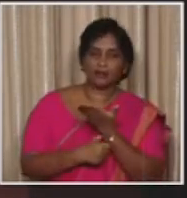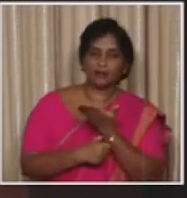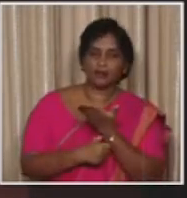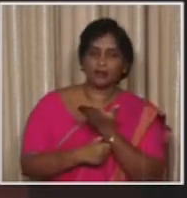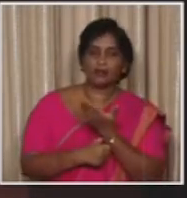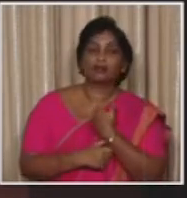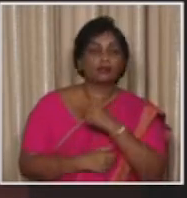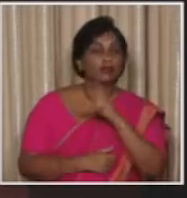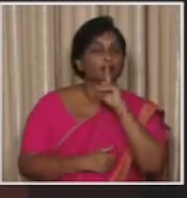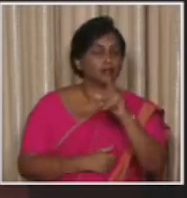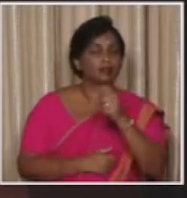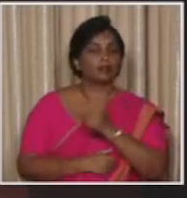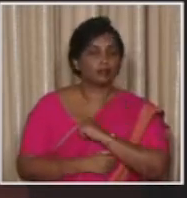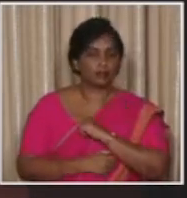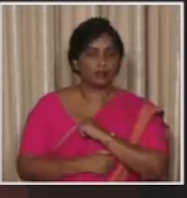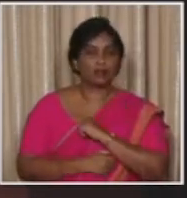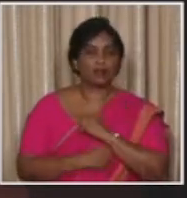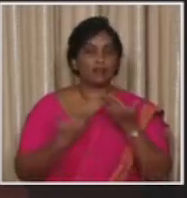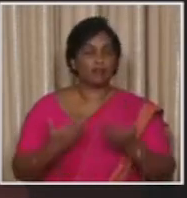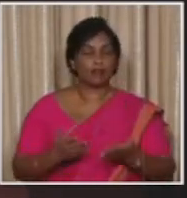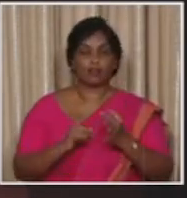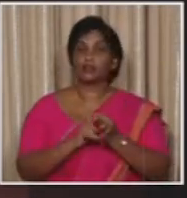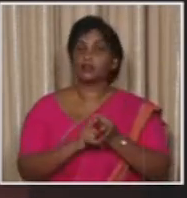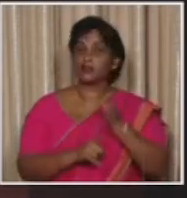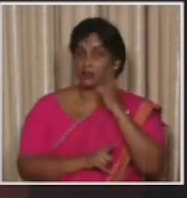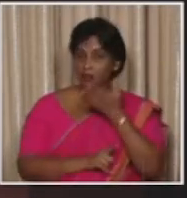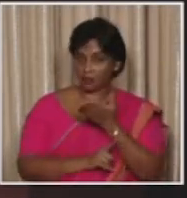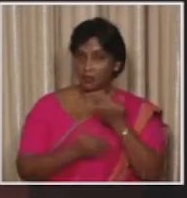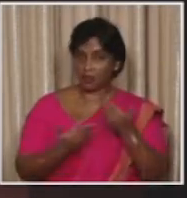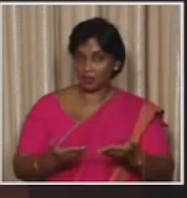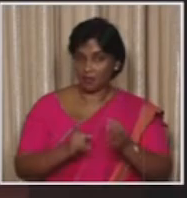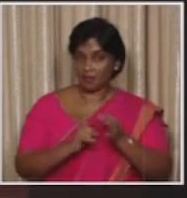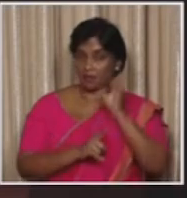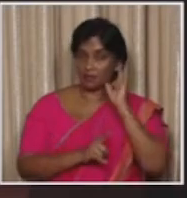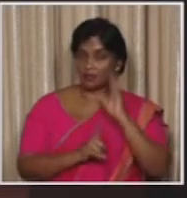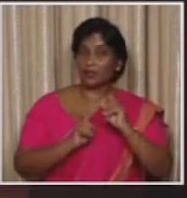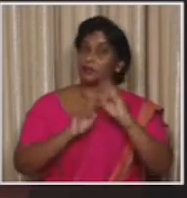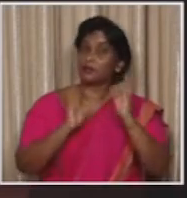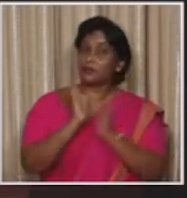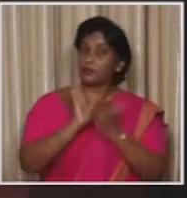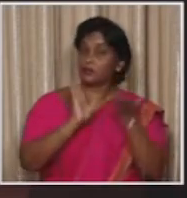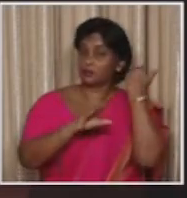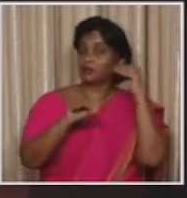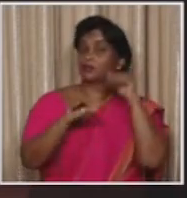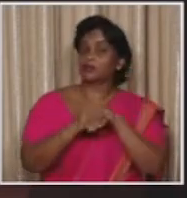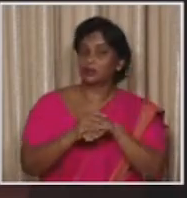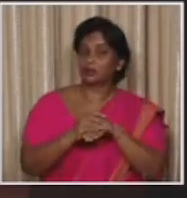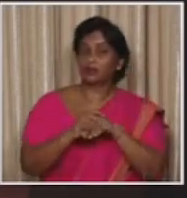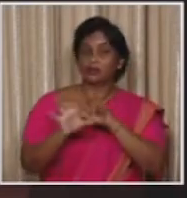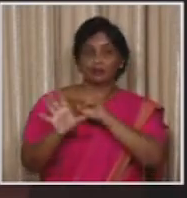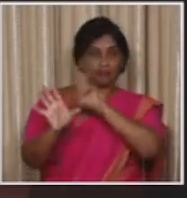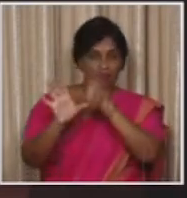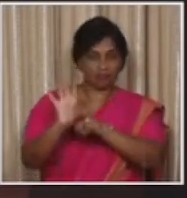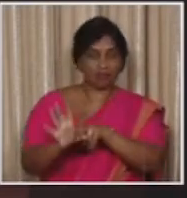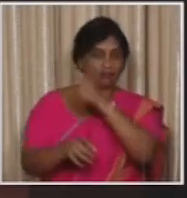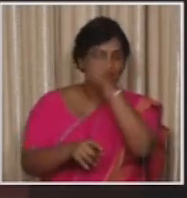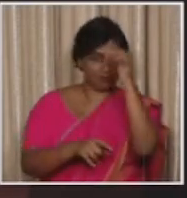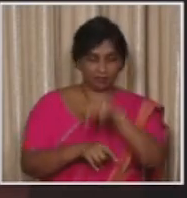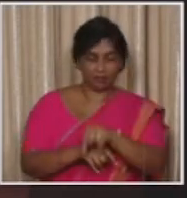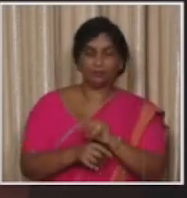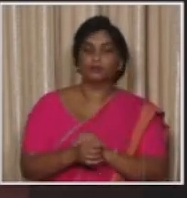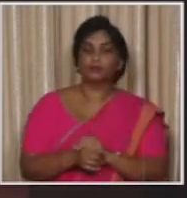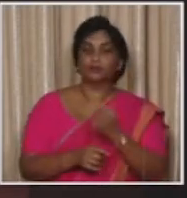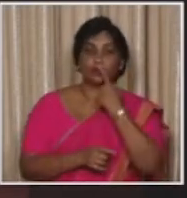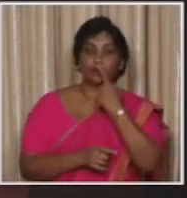මම කියන්න කැමති වර්තමාන ජනාධිපතිවරයා අගමැති හැටියට ඉන්නකොට මේ පුටුවට ඇවිල්ලා